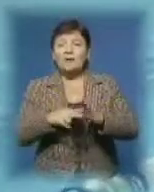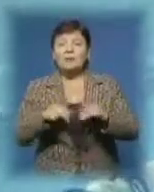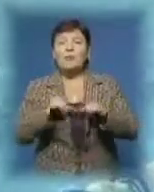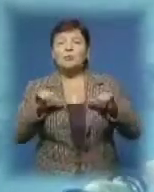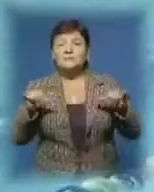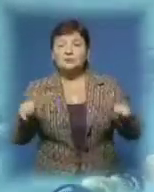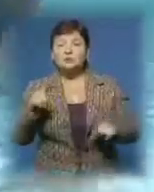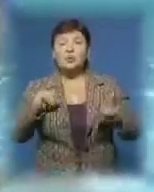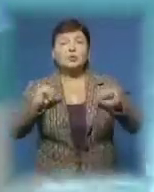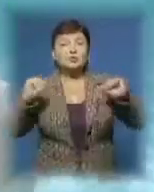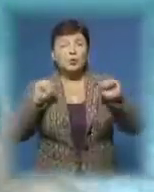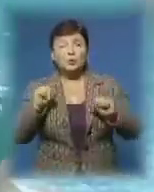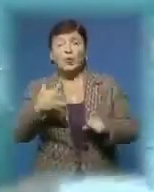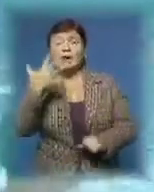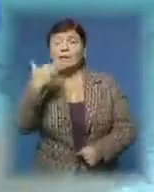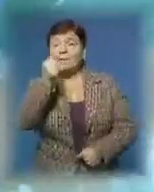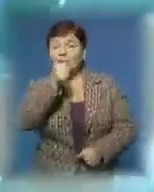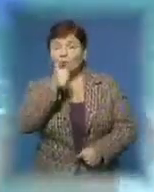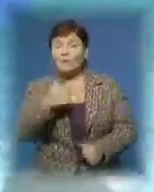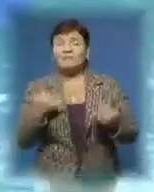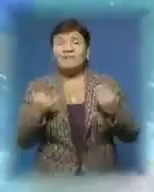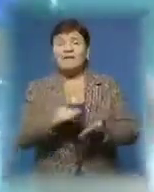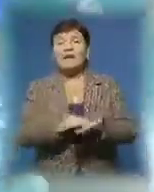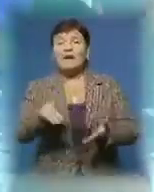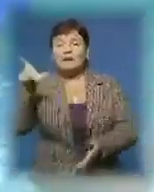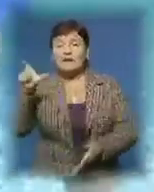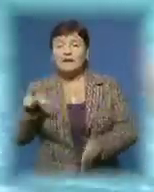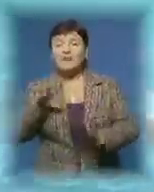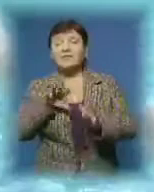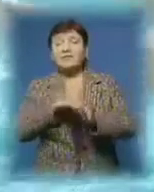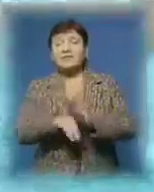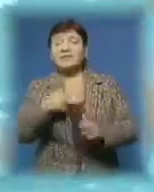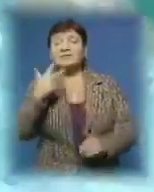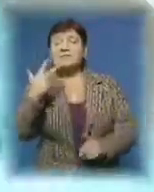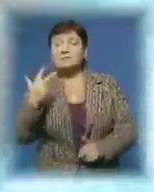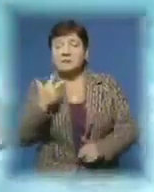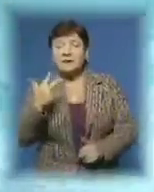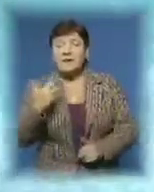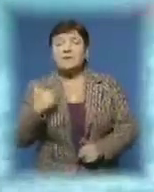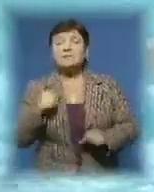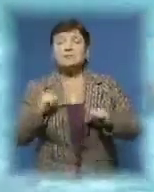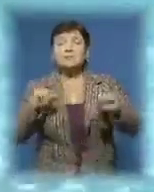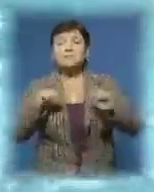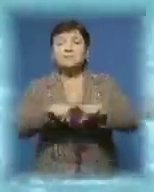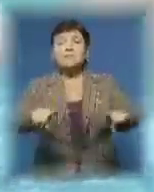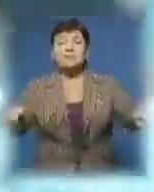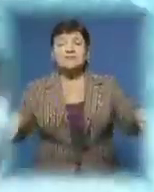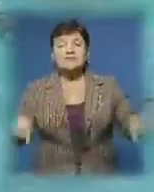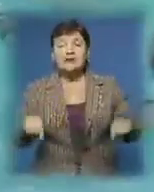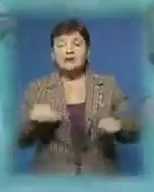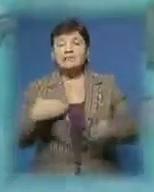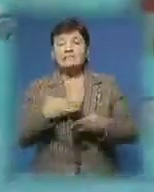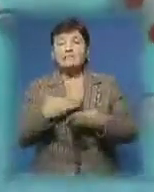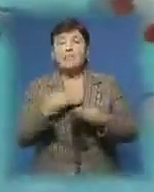в області, розрахований на 5 років, нині тренери хочуть втілити за 3. Відсутність спортивних басейнів, пристосованих саме для